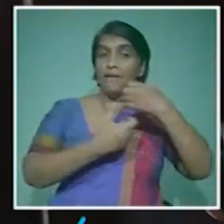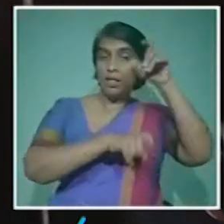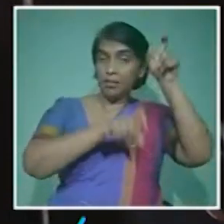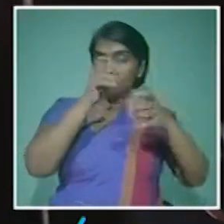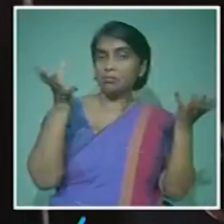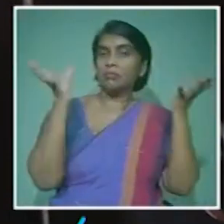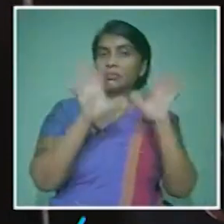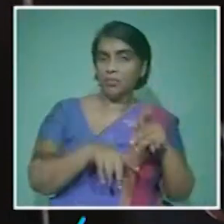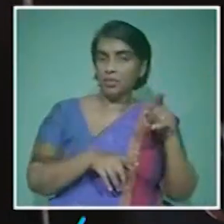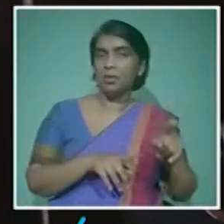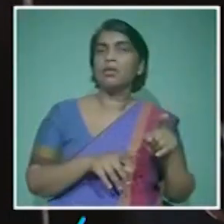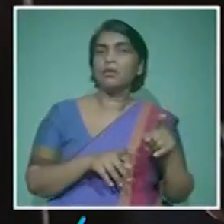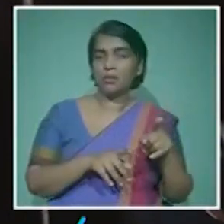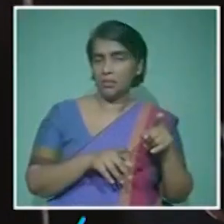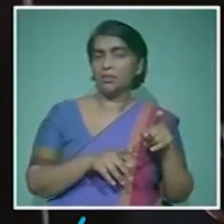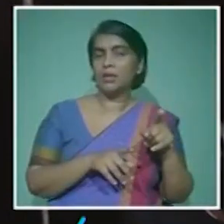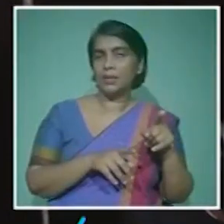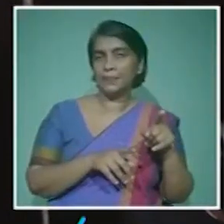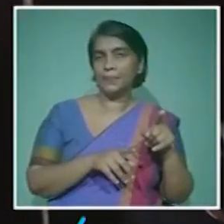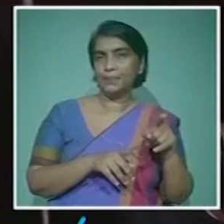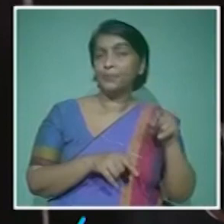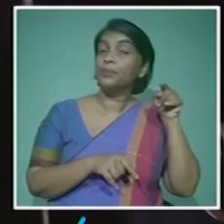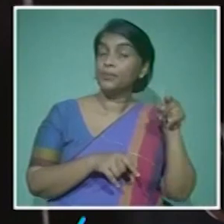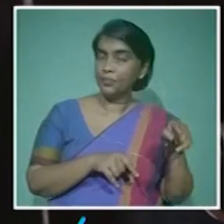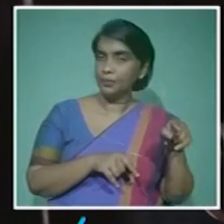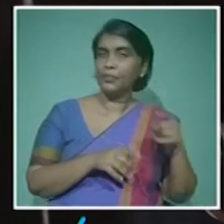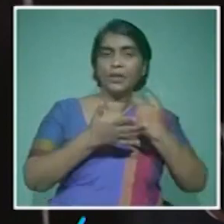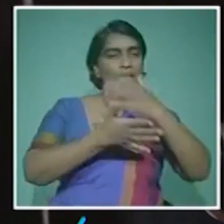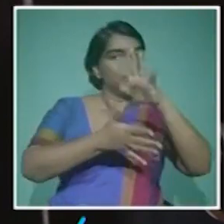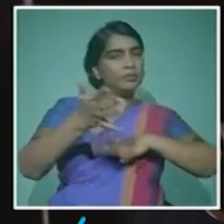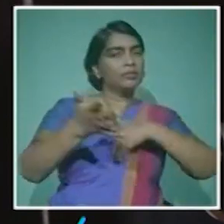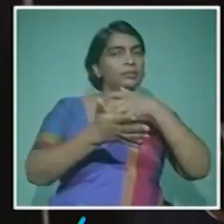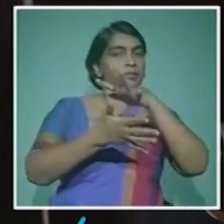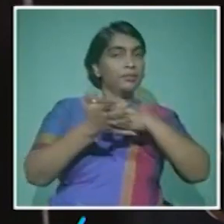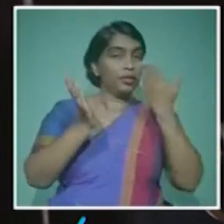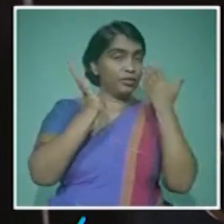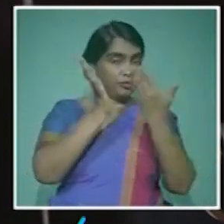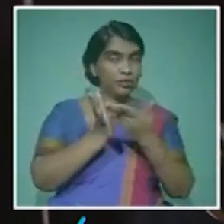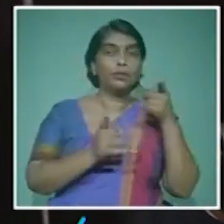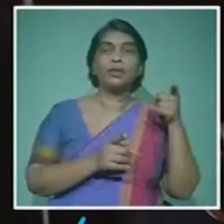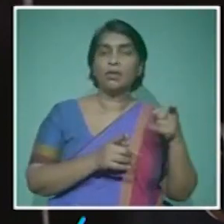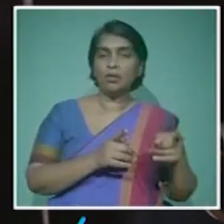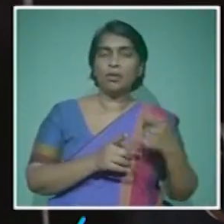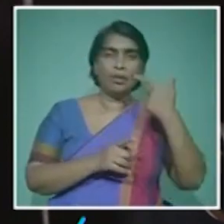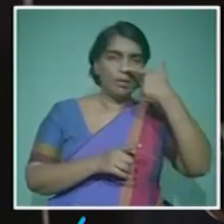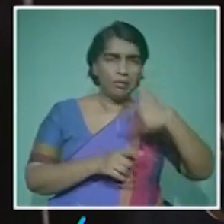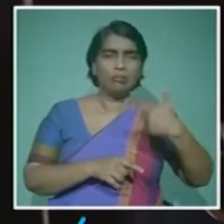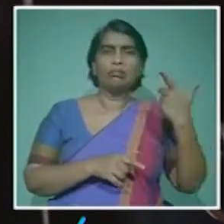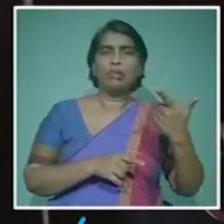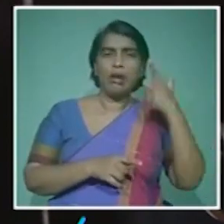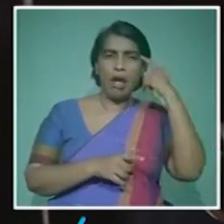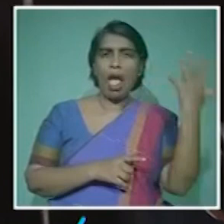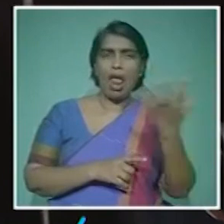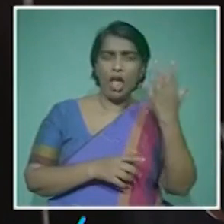වෙලා අව කොමන් ෆියුචර් කියලා මේ ලේඛනයක් නිකුත් කළේ මේ පොසිල ඉන්ධන දහනය කියන්නේ ගල්